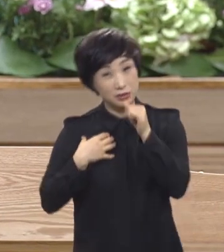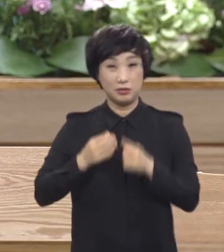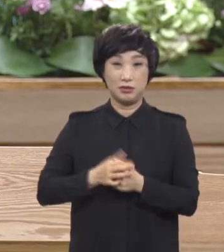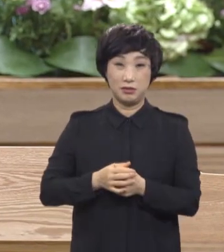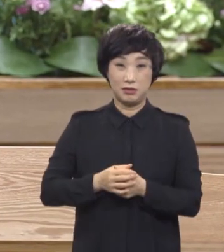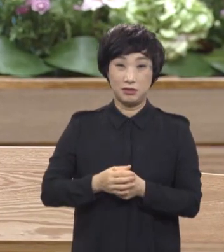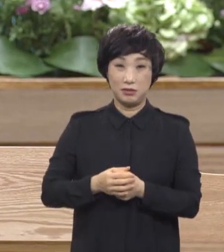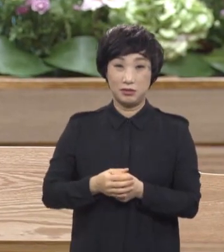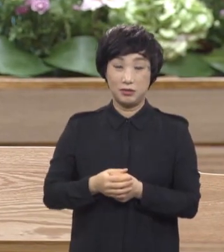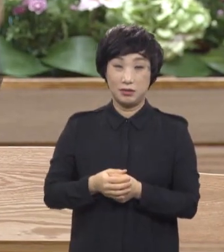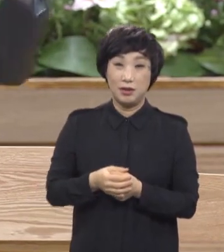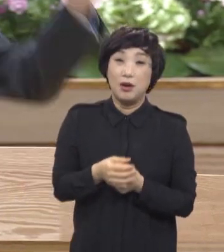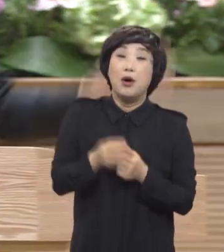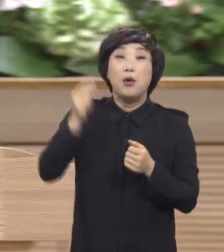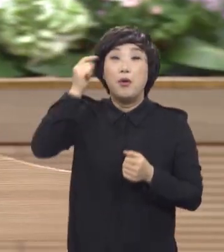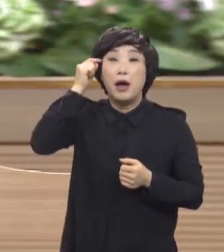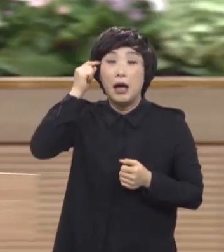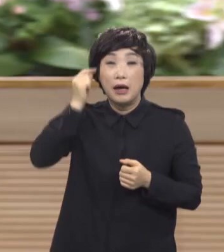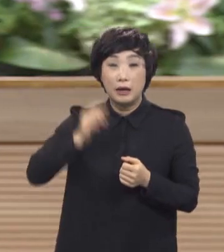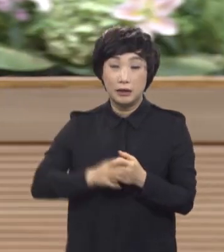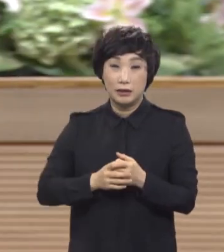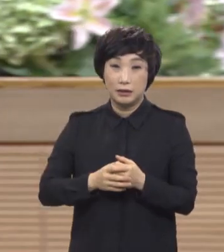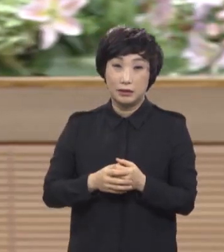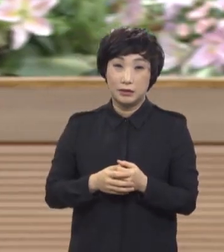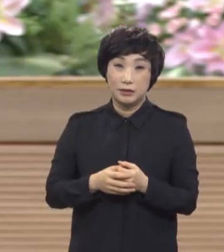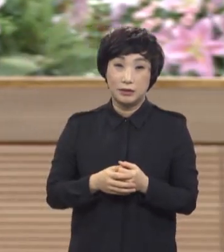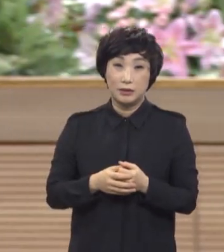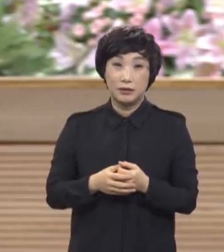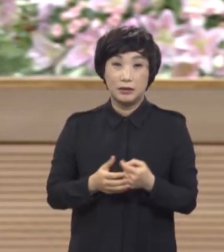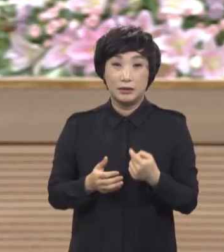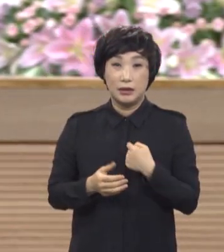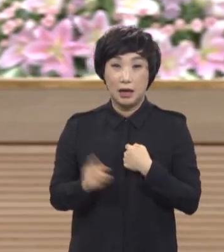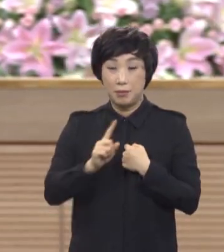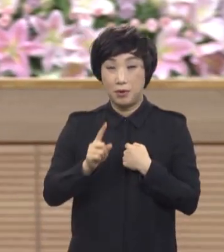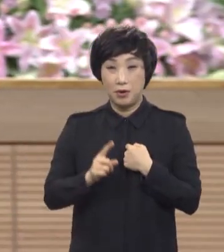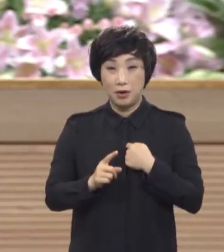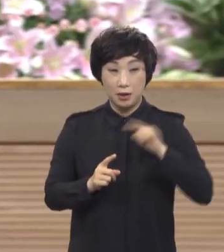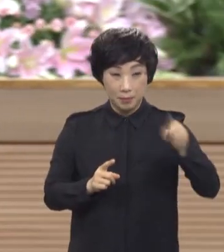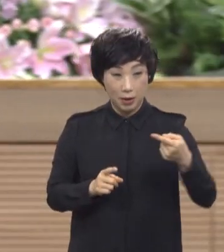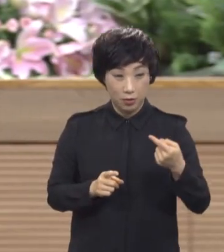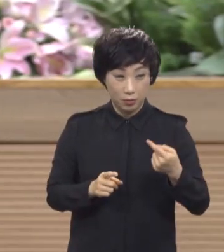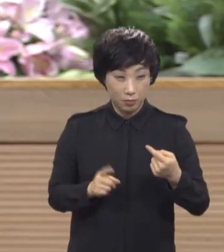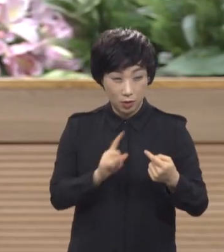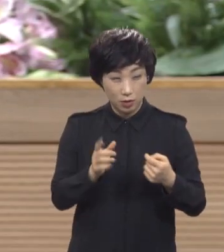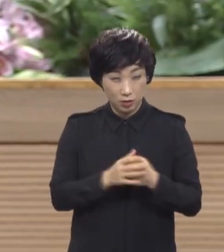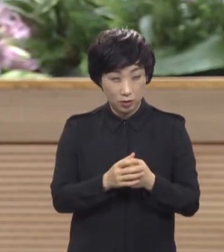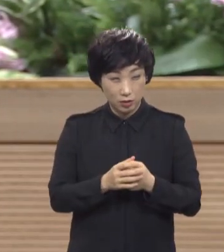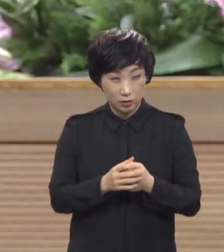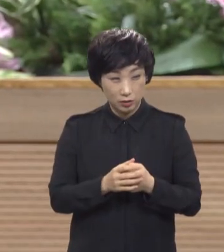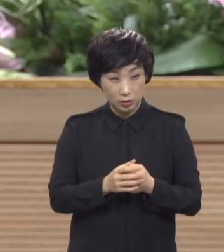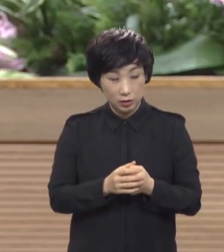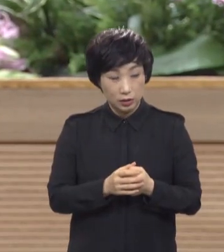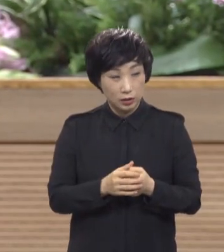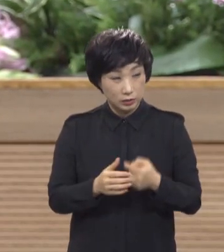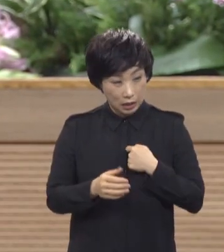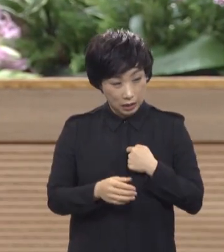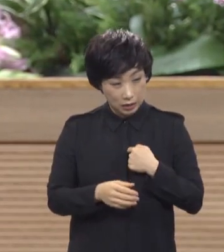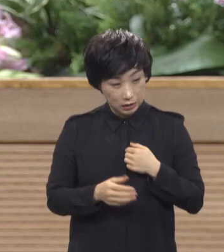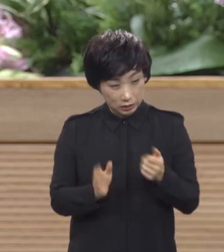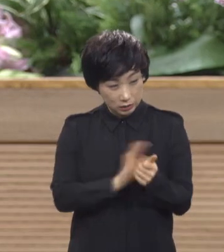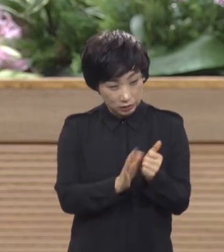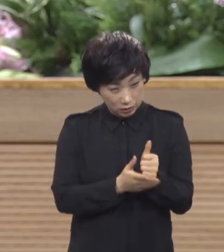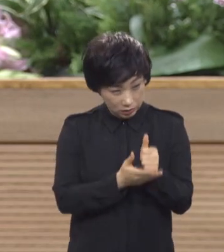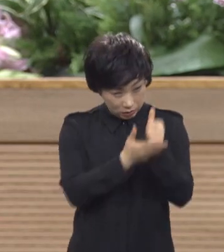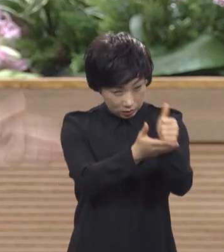거 많이 있습니다 왜 사람들은 내가 백원짜리 대접하면 너도 나에게 백원짜리 대접하겠지라는